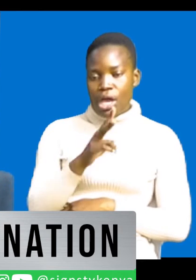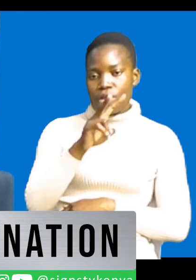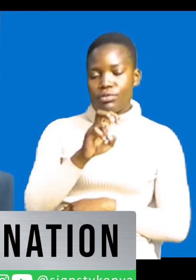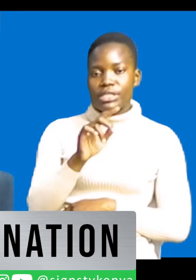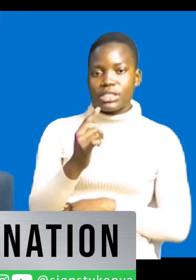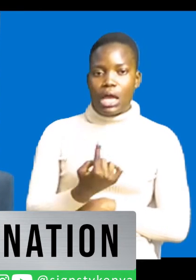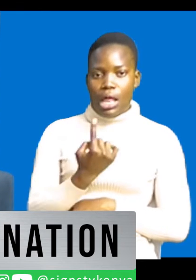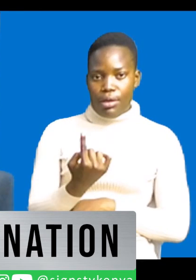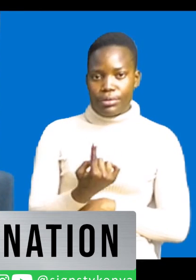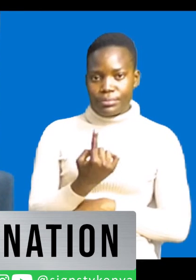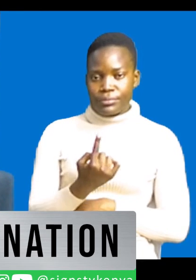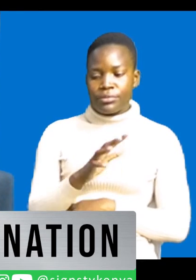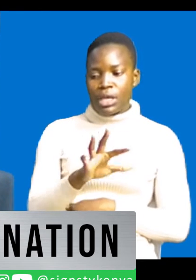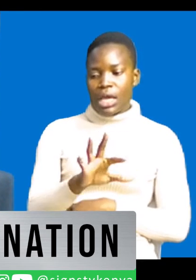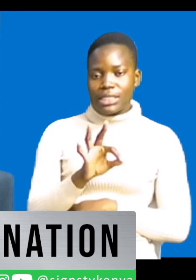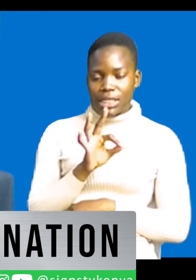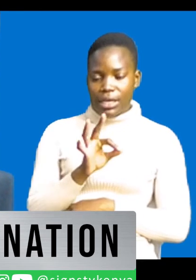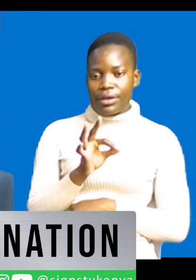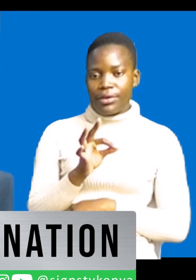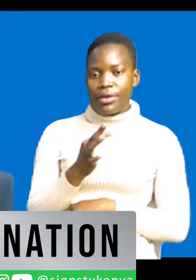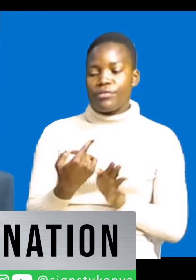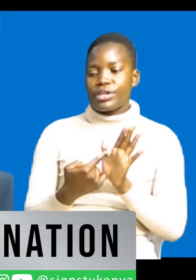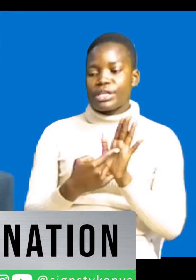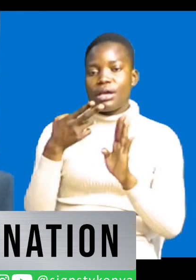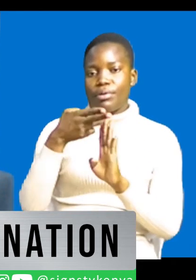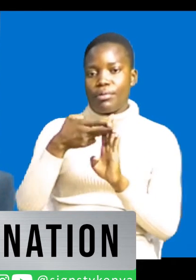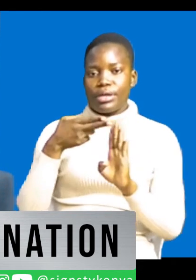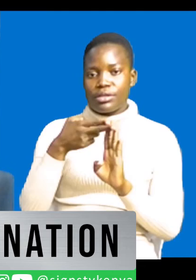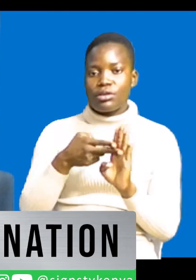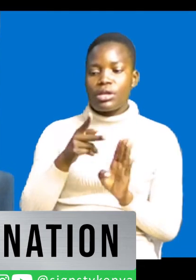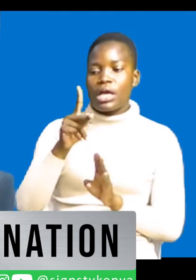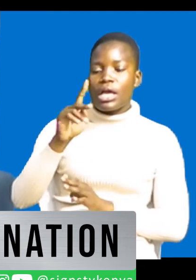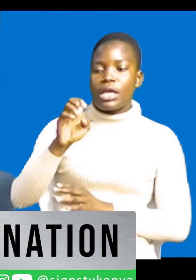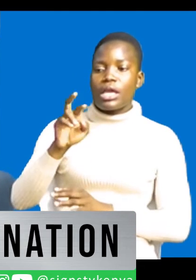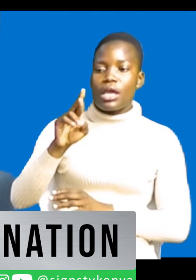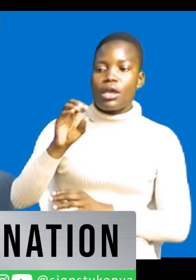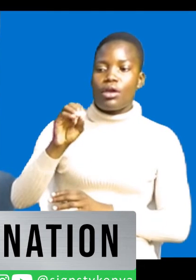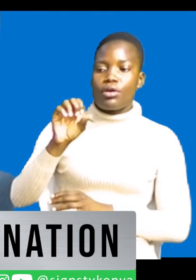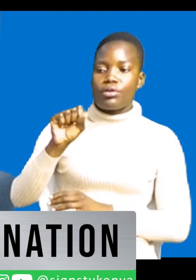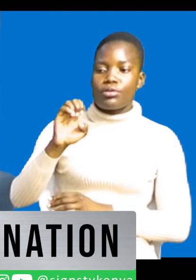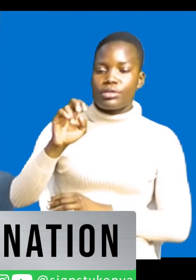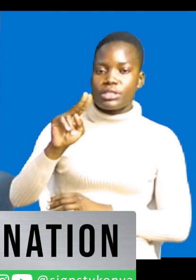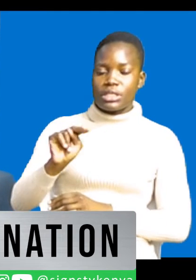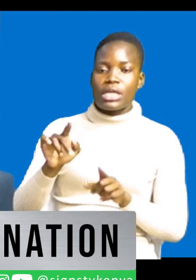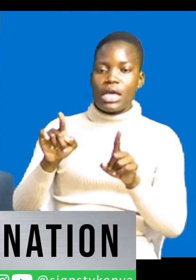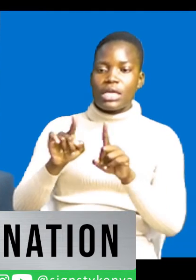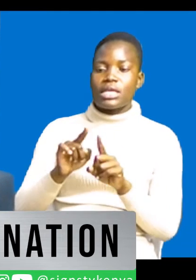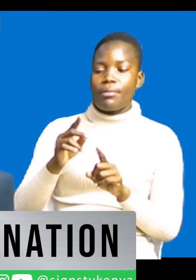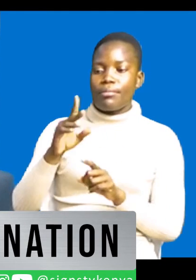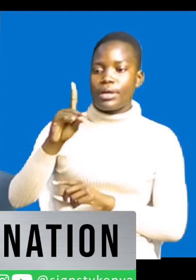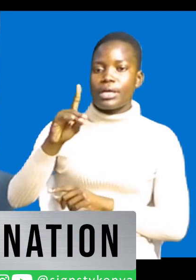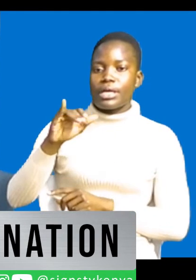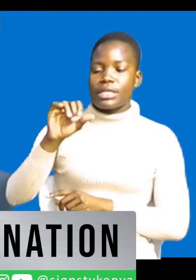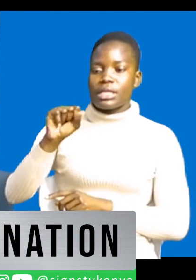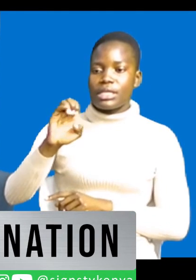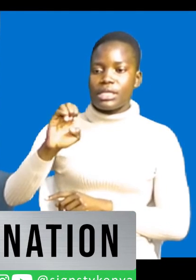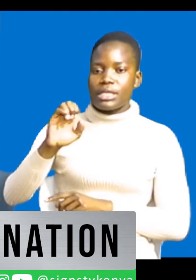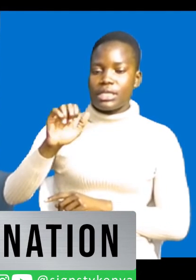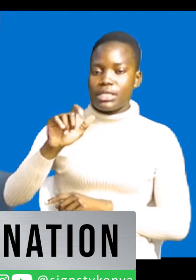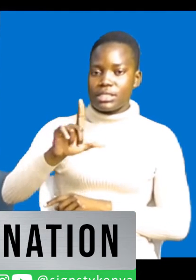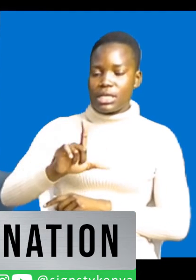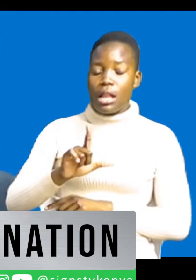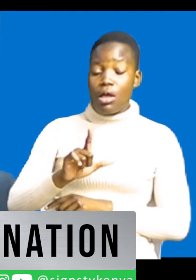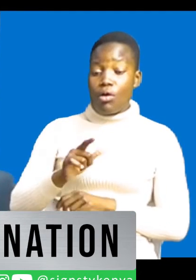20 peke yake. Chukua kitu kama petroli, kerosene na diesel. Yes. Hiyo itabadilisha nchi,